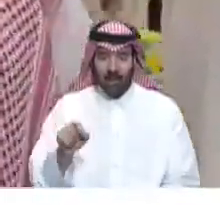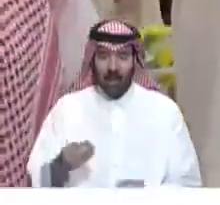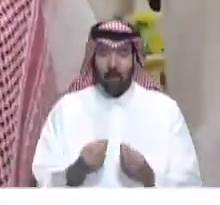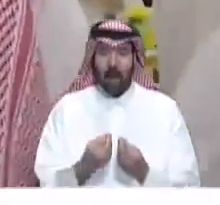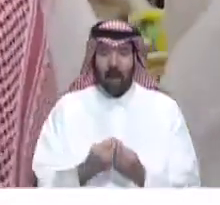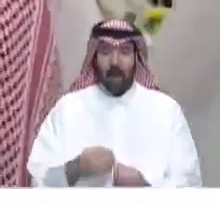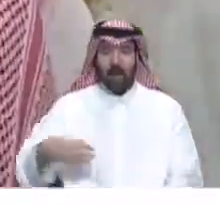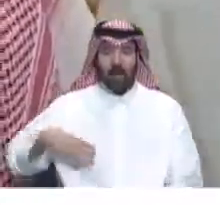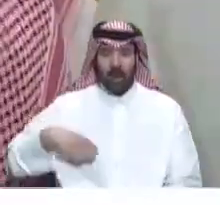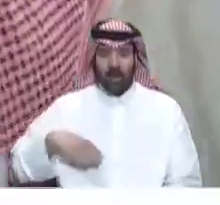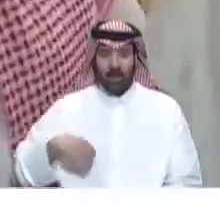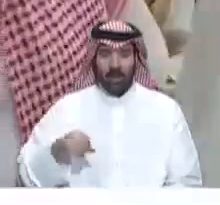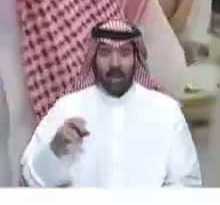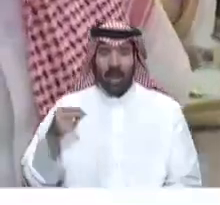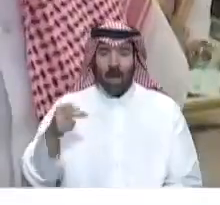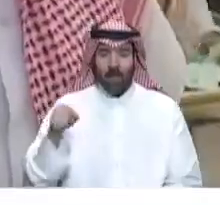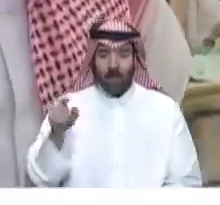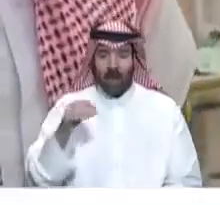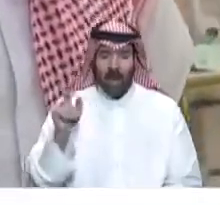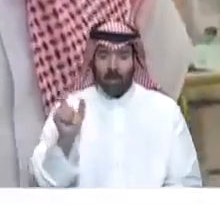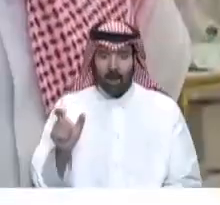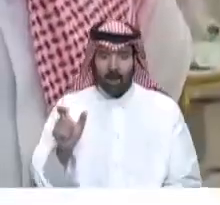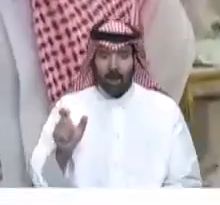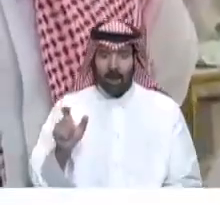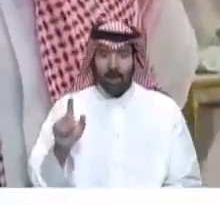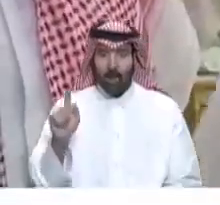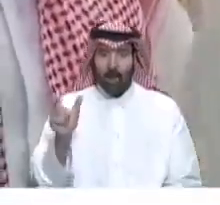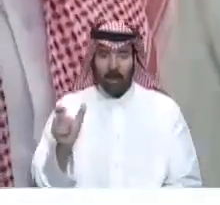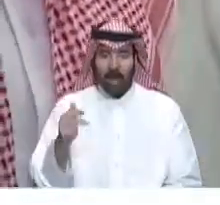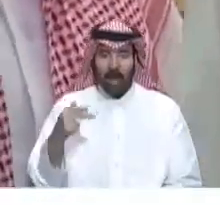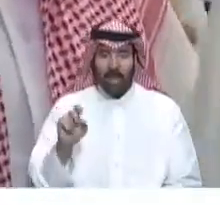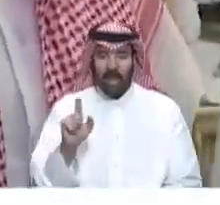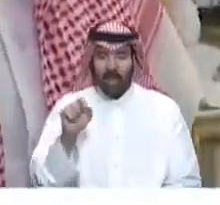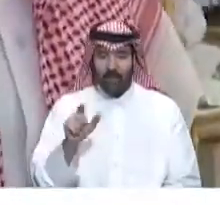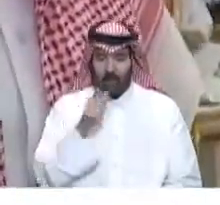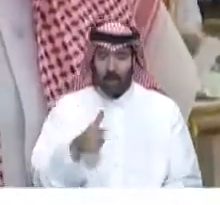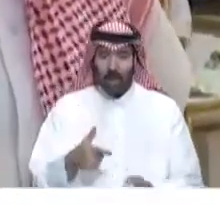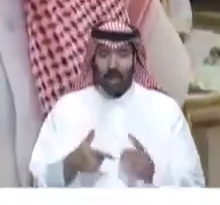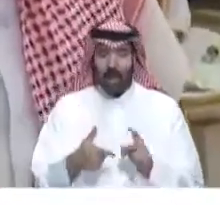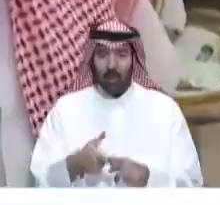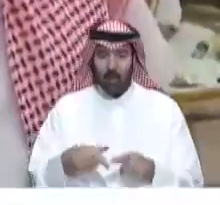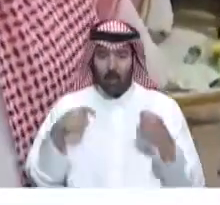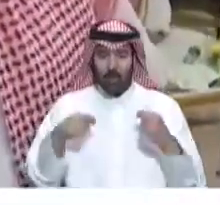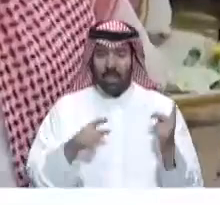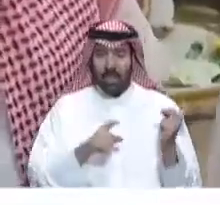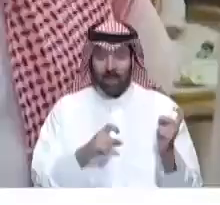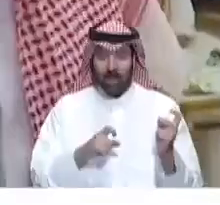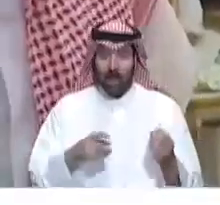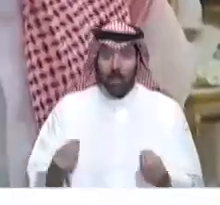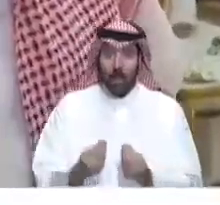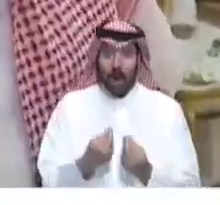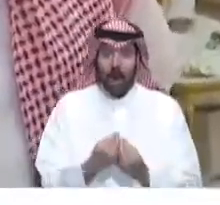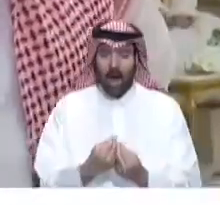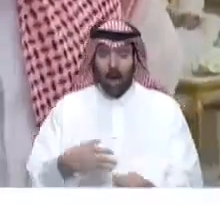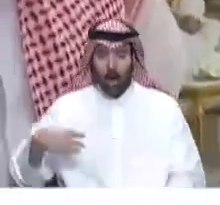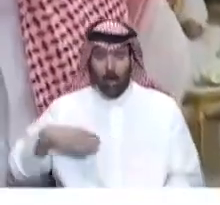وصاحب السمو الأمير عبد الرحمن بن محمد بن عبد العزيز بن عياف آل مقرن نائب وزير الدفاع، وعدد من أصحاب السمو